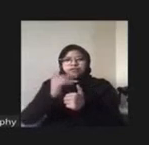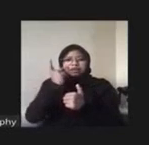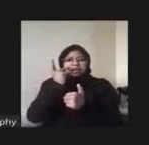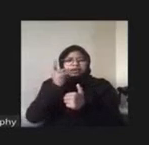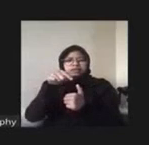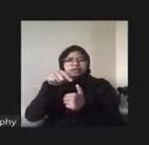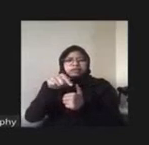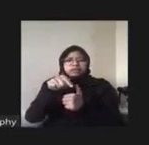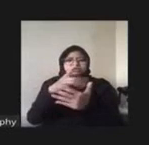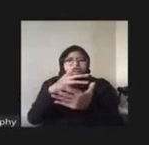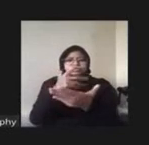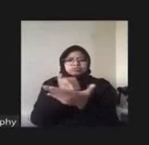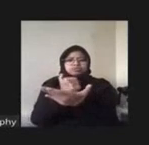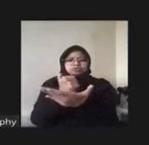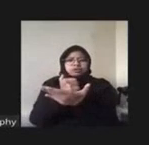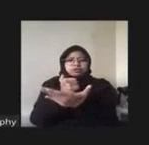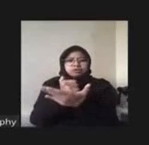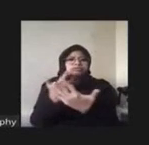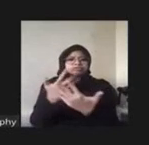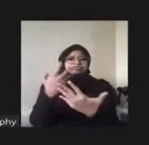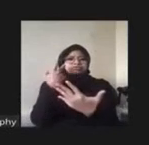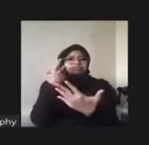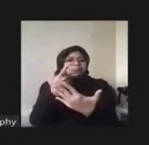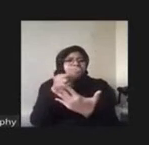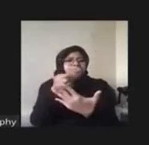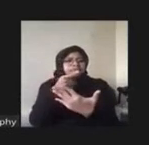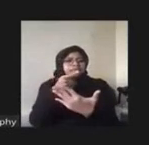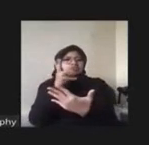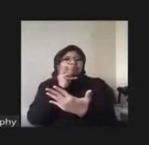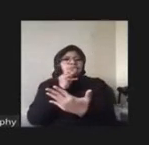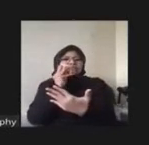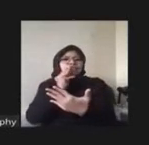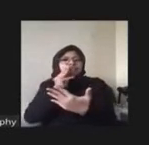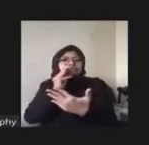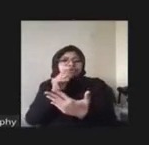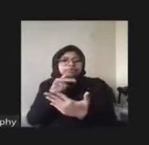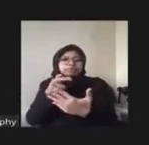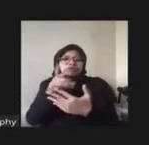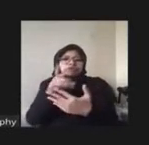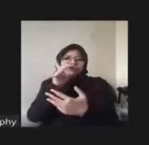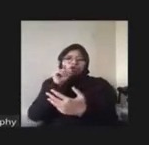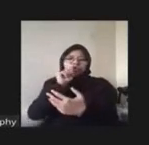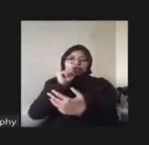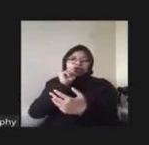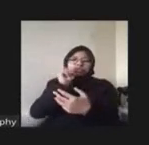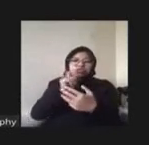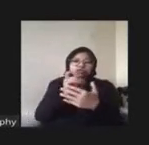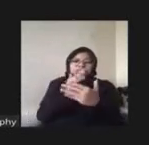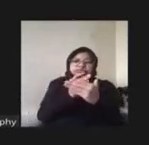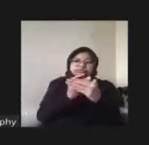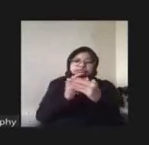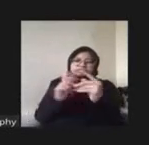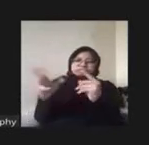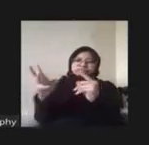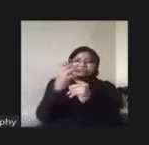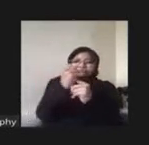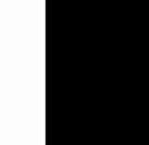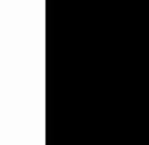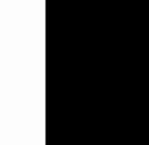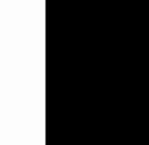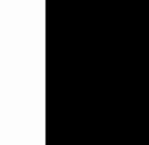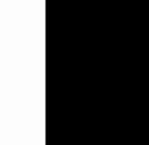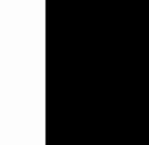ini kalau melihat usia, kalau tadi orang tua mencapai 196.559,